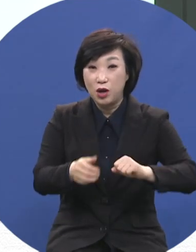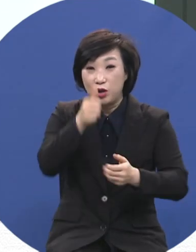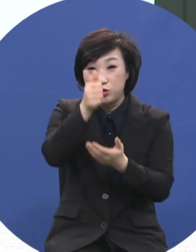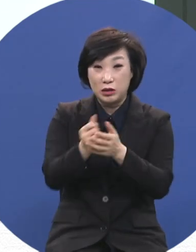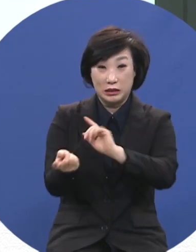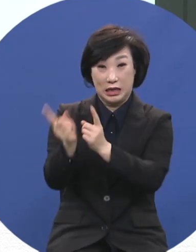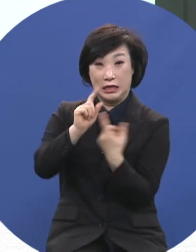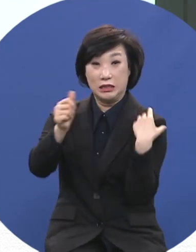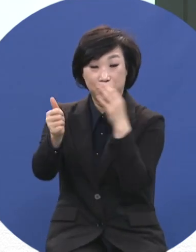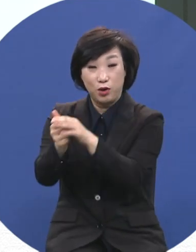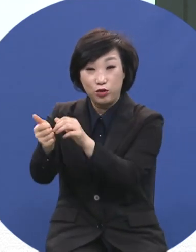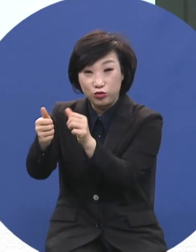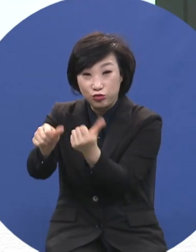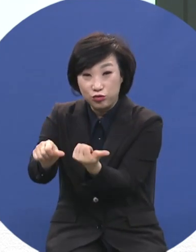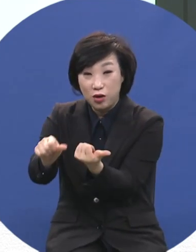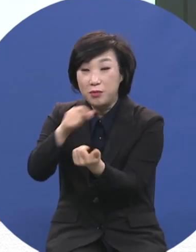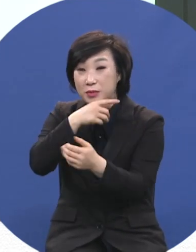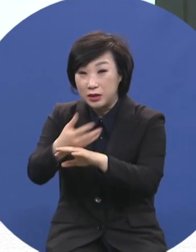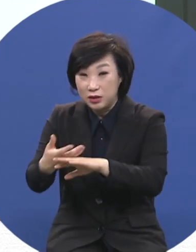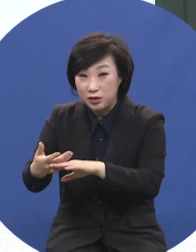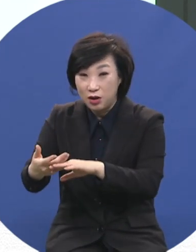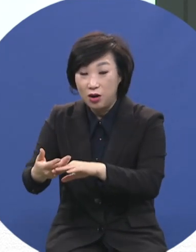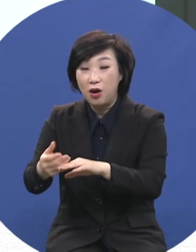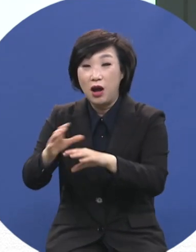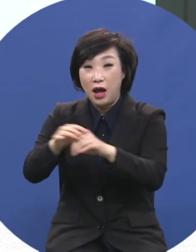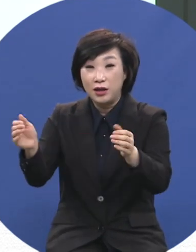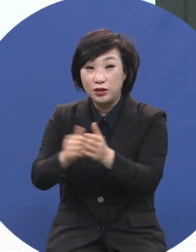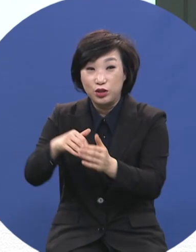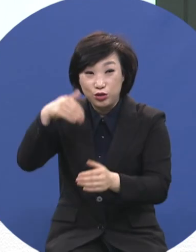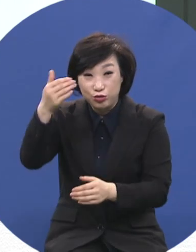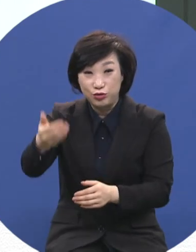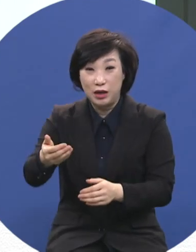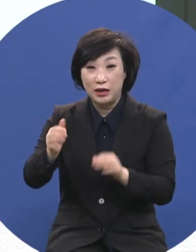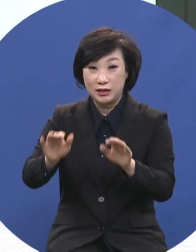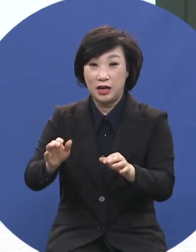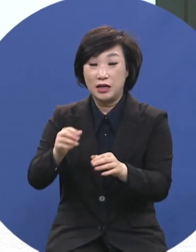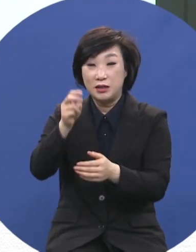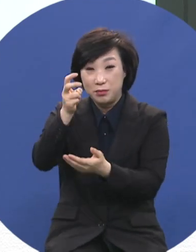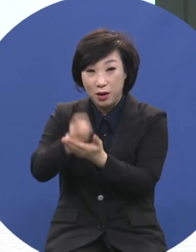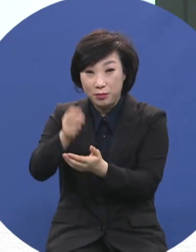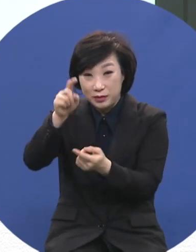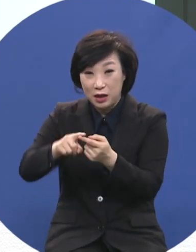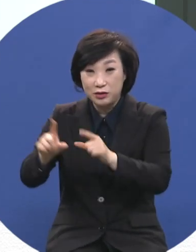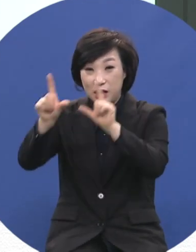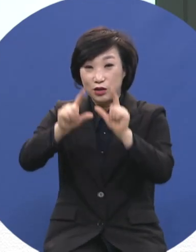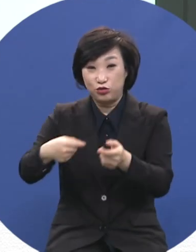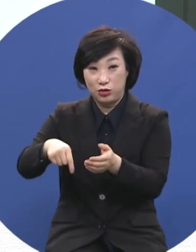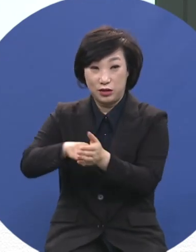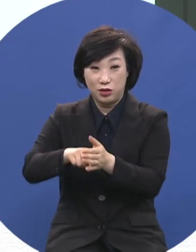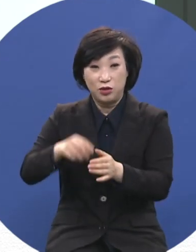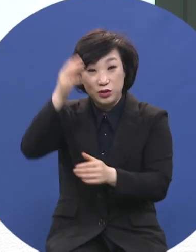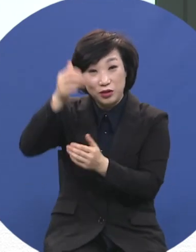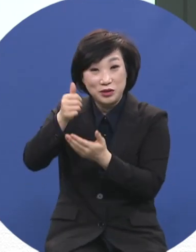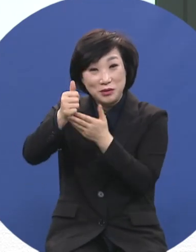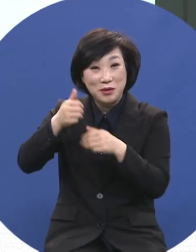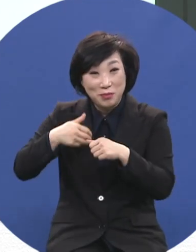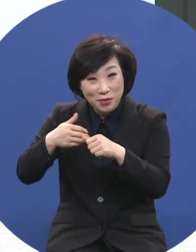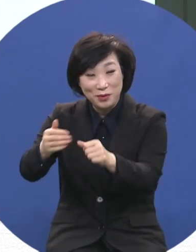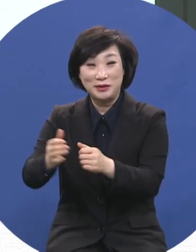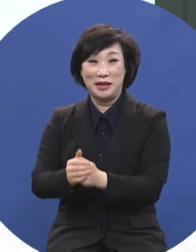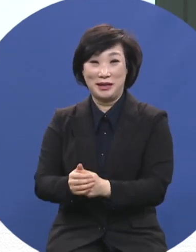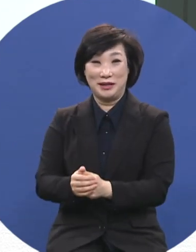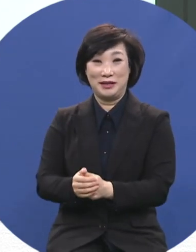죽으셔야 되고 피 흘려야 되고 해결한 다음에도 그 질서대로 살게 하기 위해서 성령을 보내주셔야